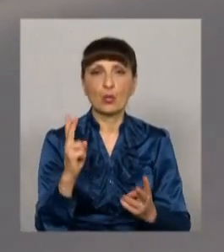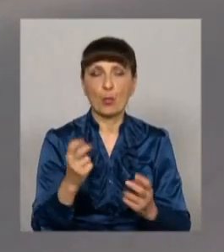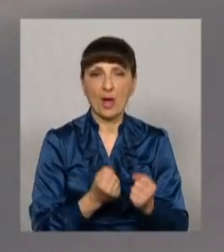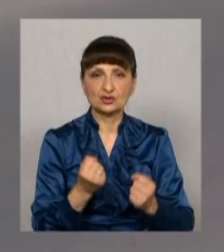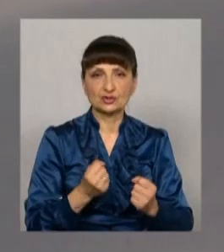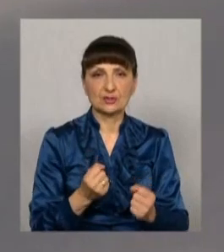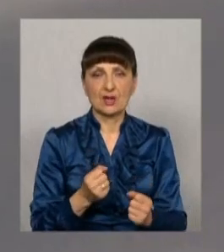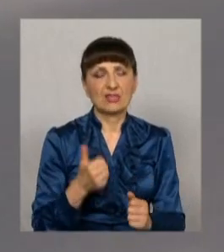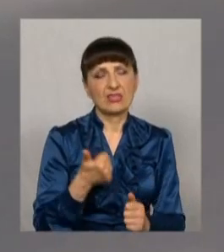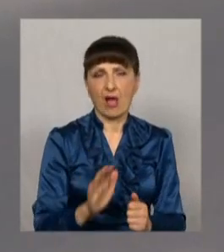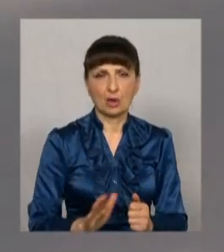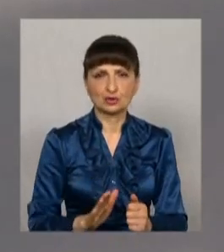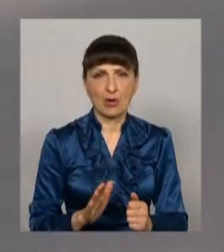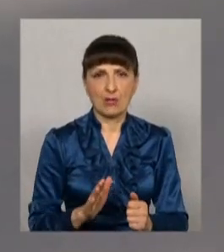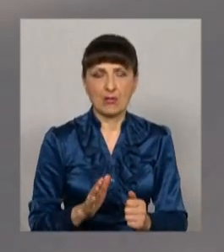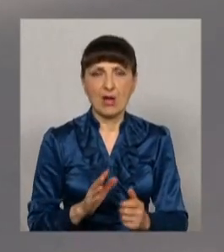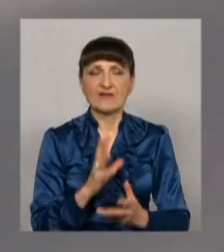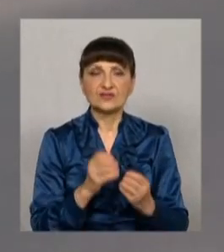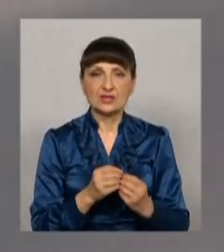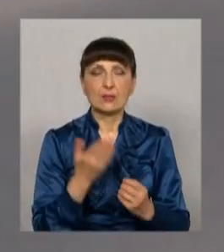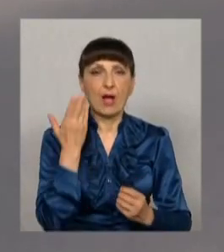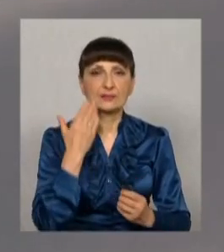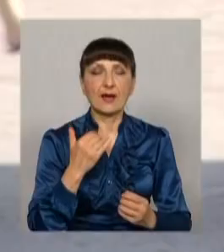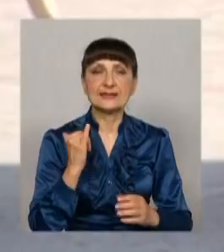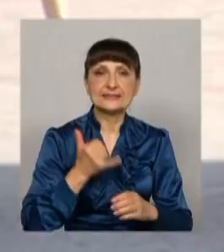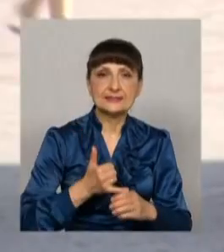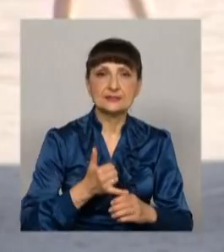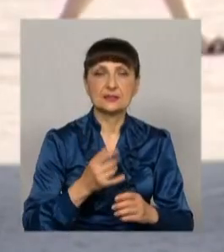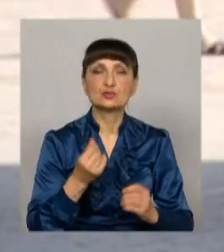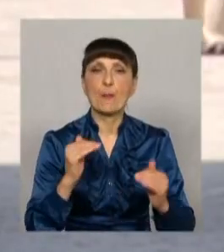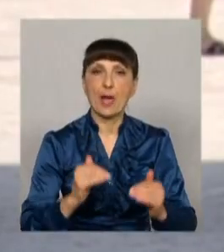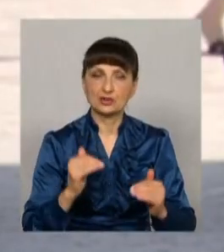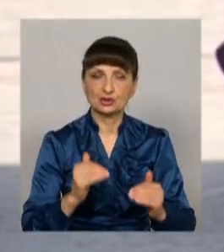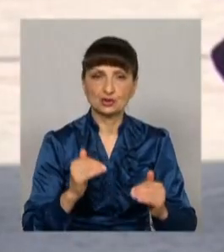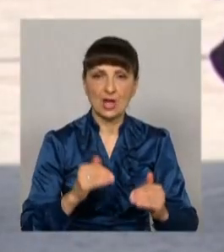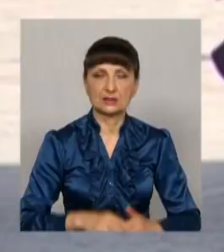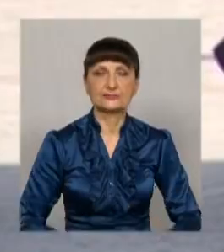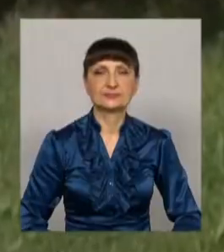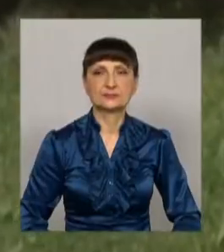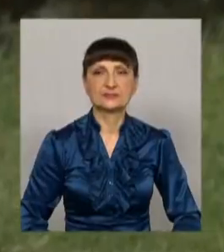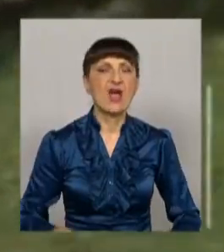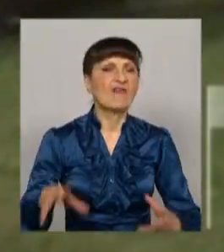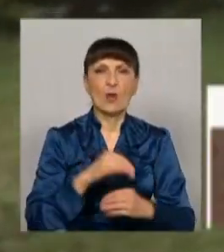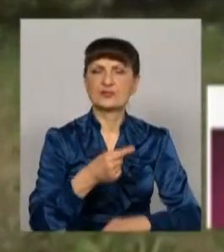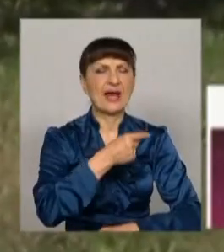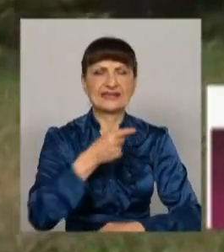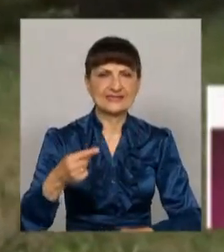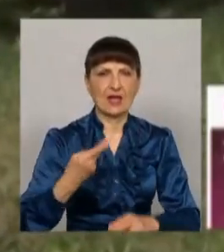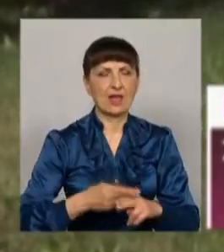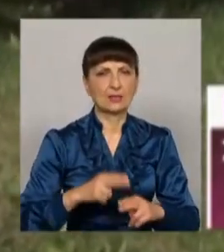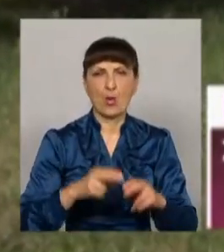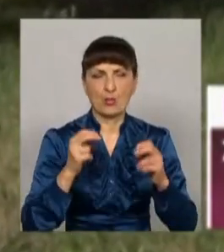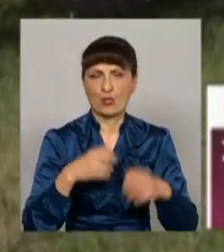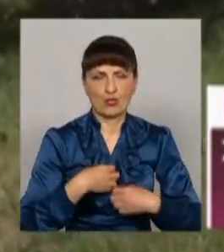наверное, не очень хорошо. В целом, хорошо, когда цены на топливо пониже. Очень отрицательно. Это ужасно.